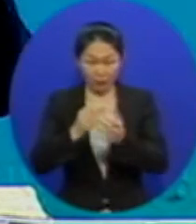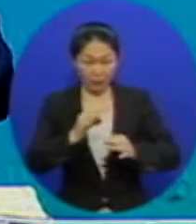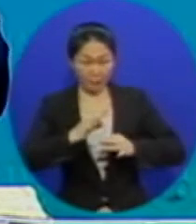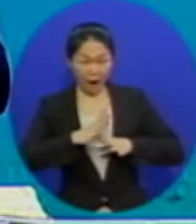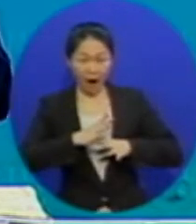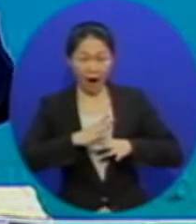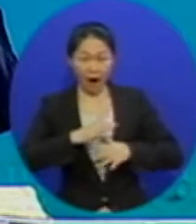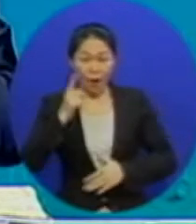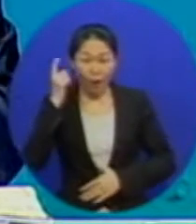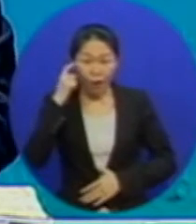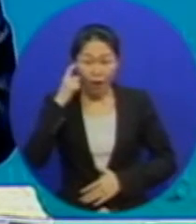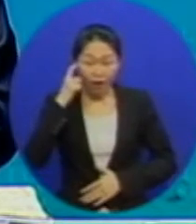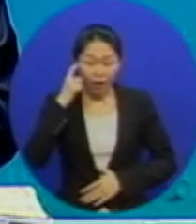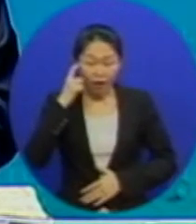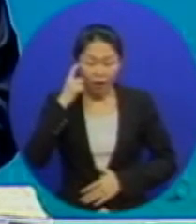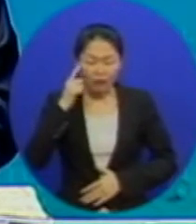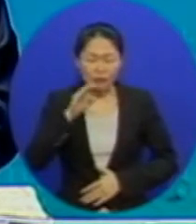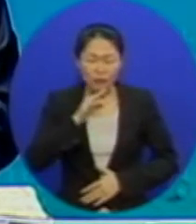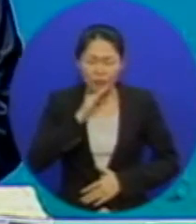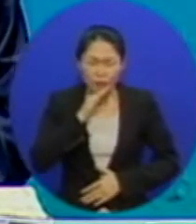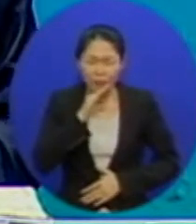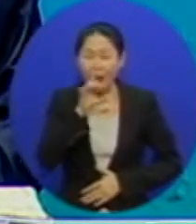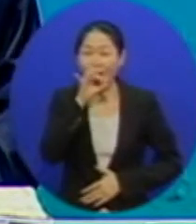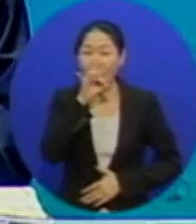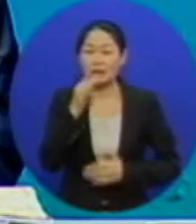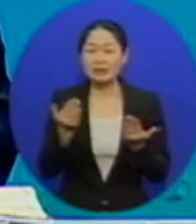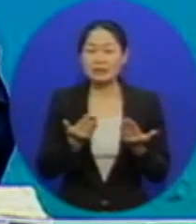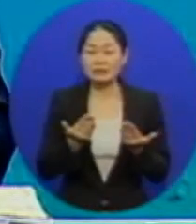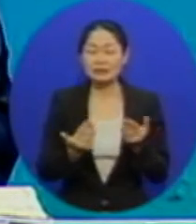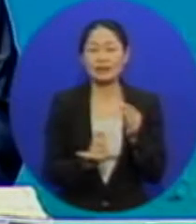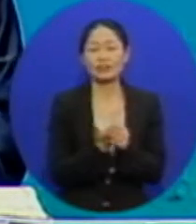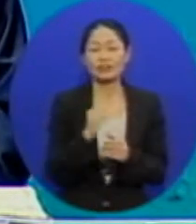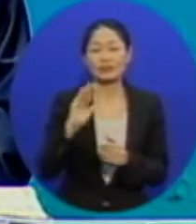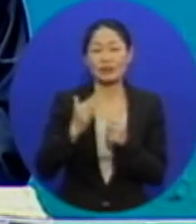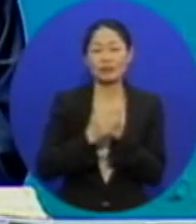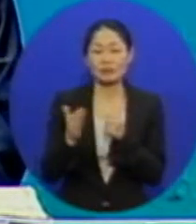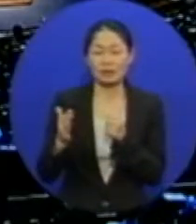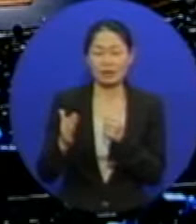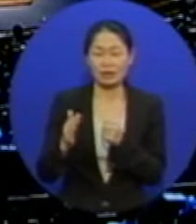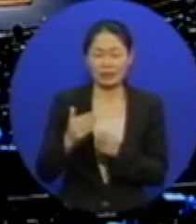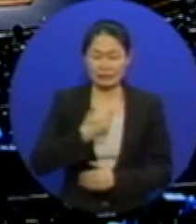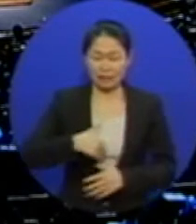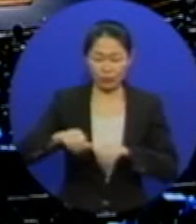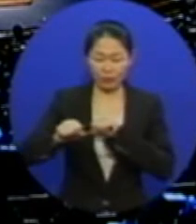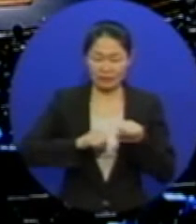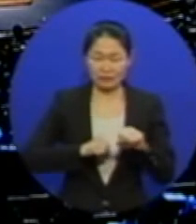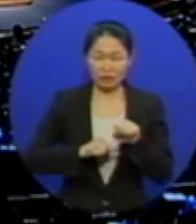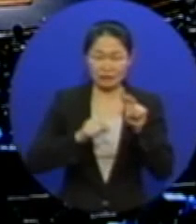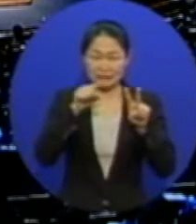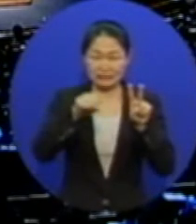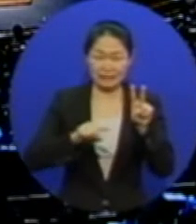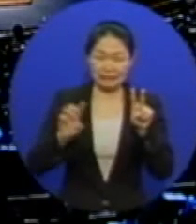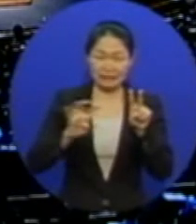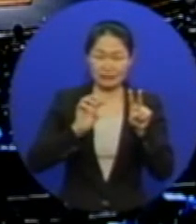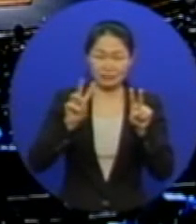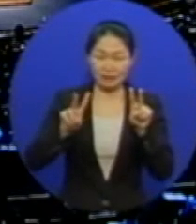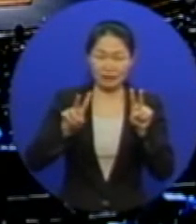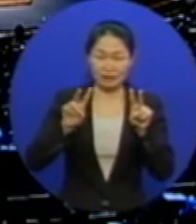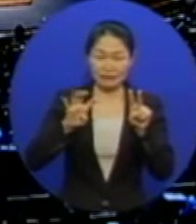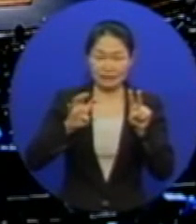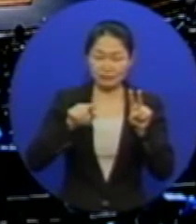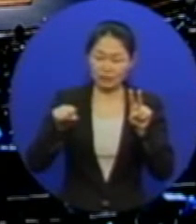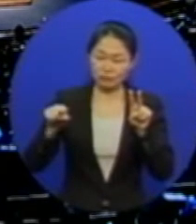있을 수가 없는 일이 벌어지는 거예요 사도행전 2장 44절 부터 우리 함께 읽으실